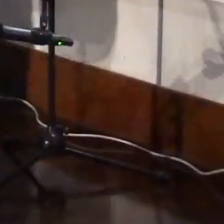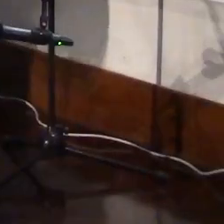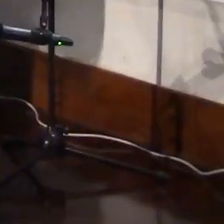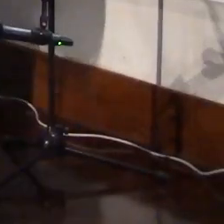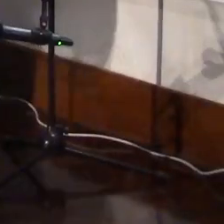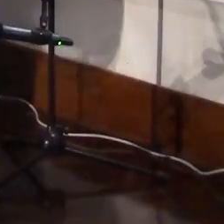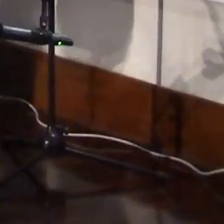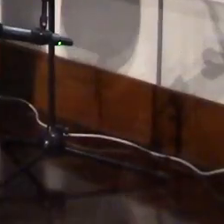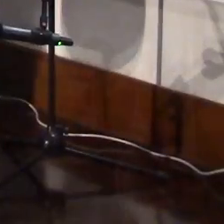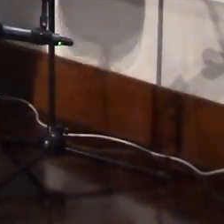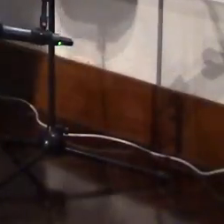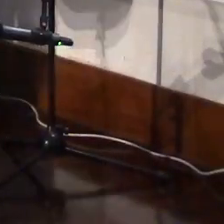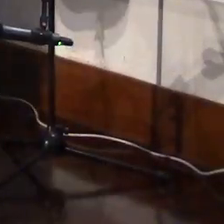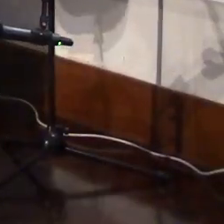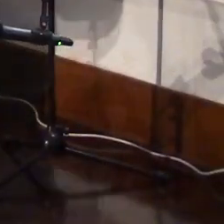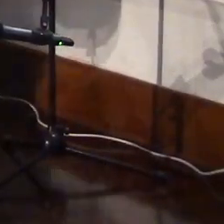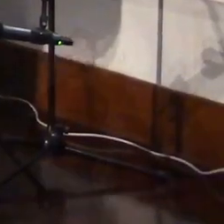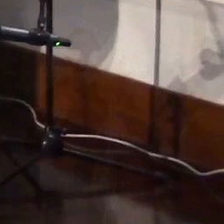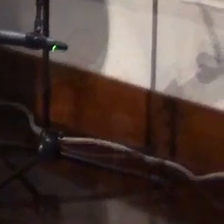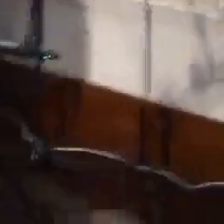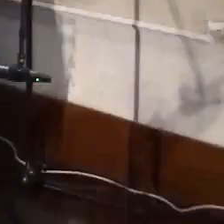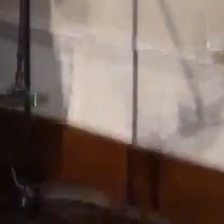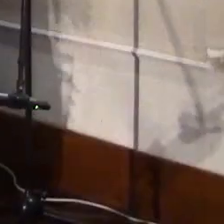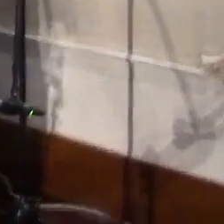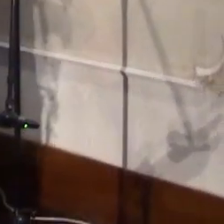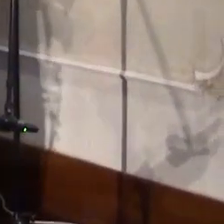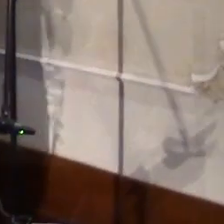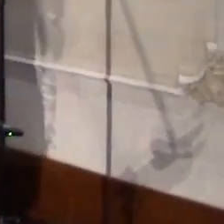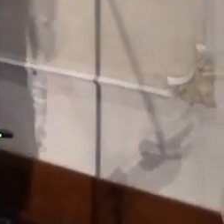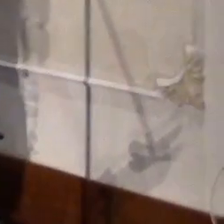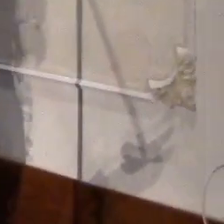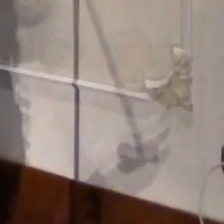conosciutissimo diventa nato a palermo nel